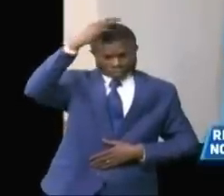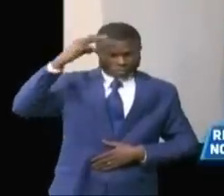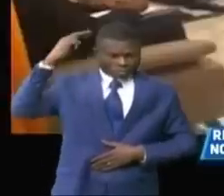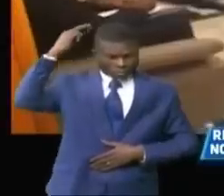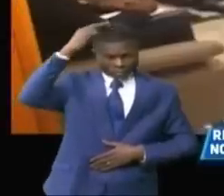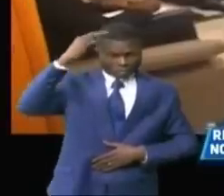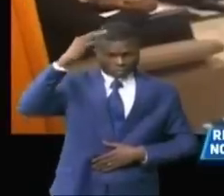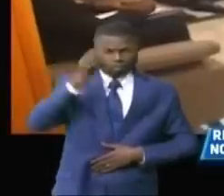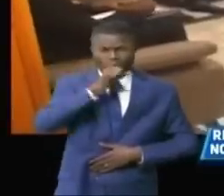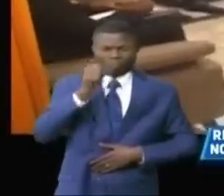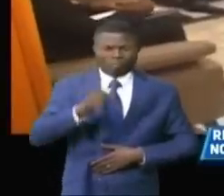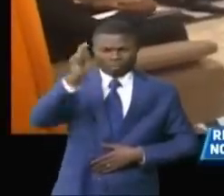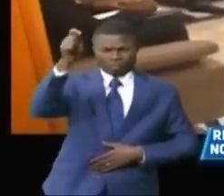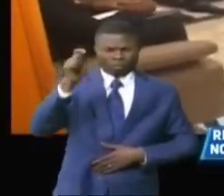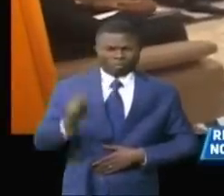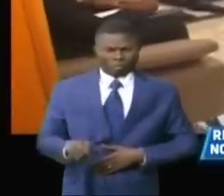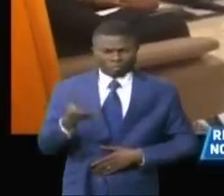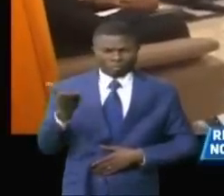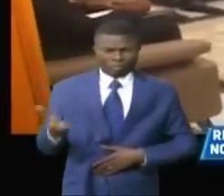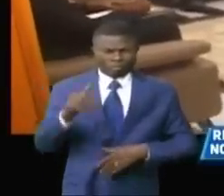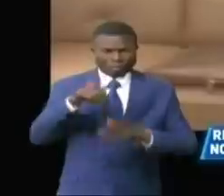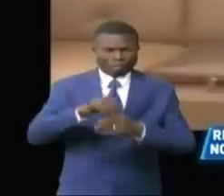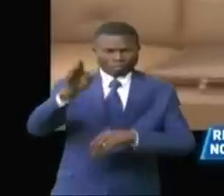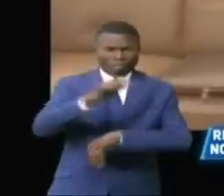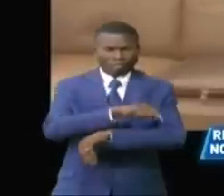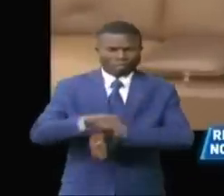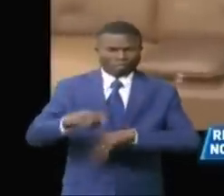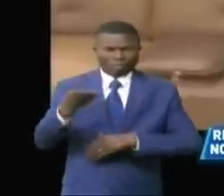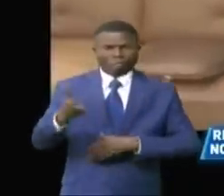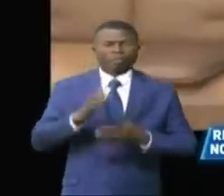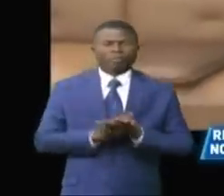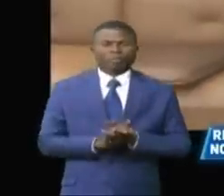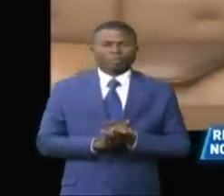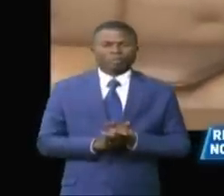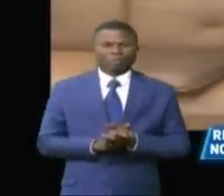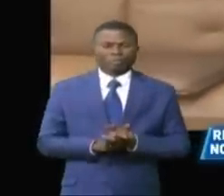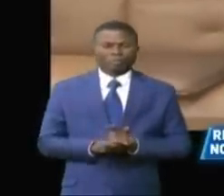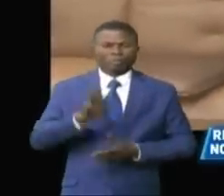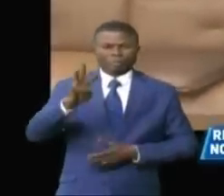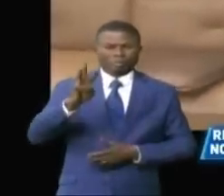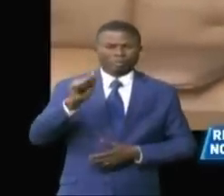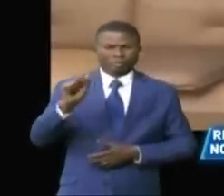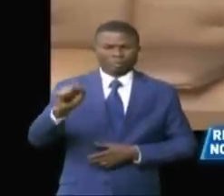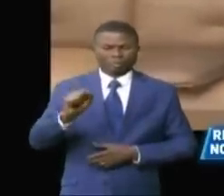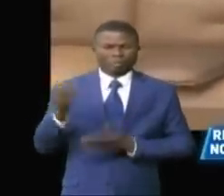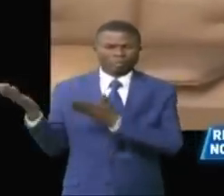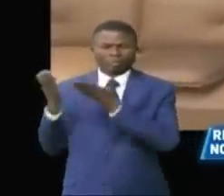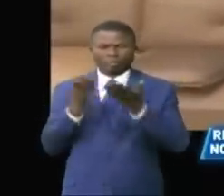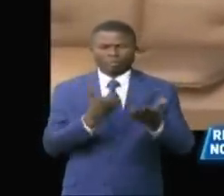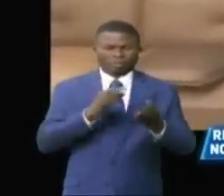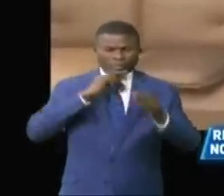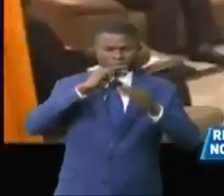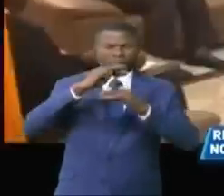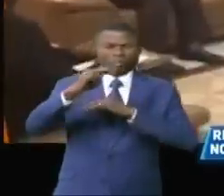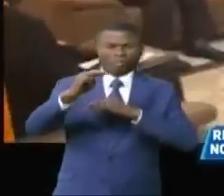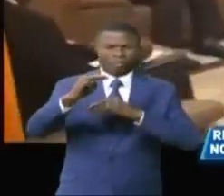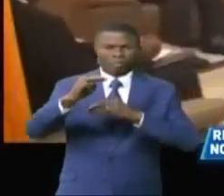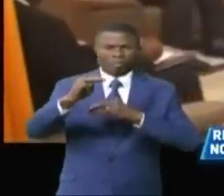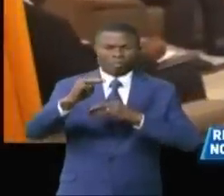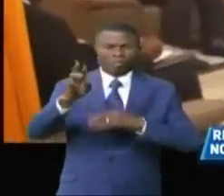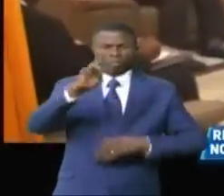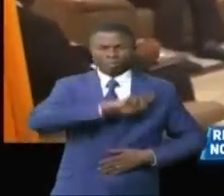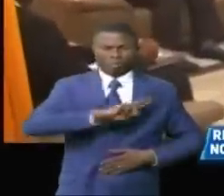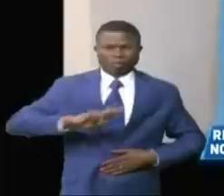des anciens combattants, Jean-Pierre Bemba Gombo. Wang Xia s'est dit porteur du message de la